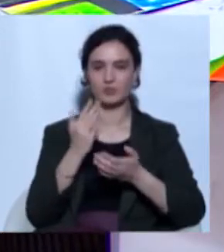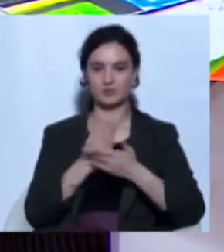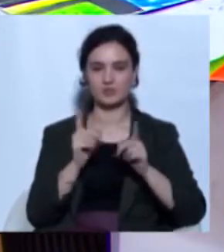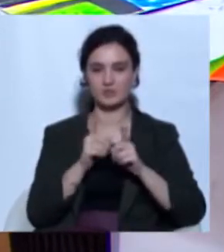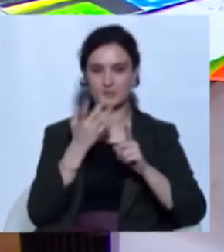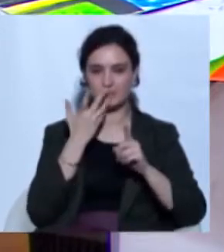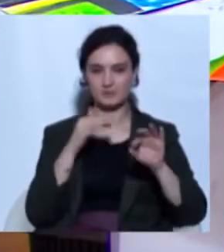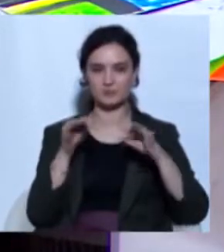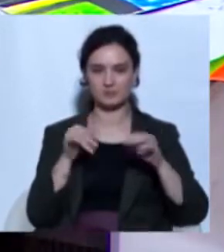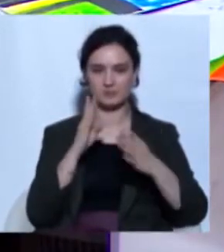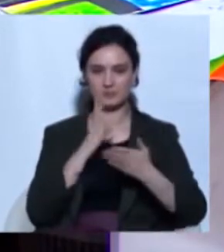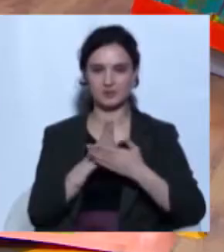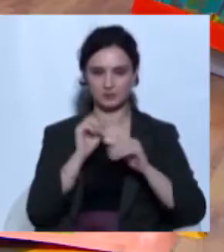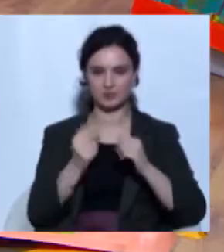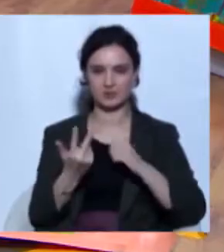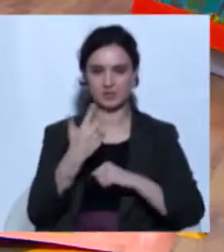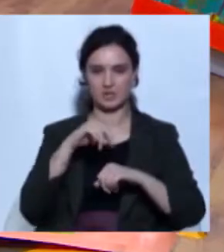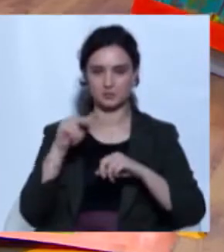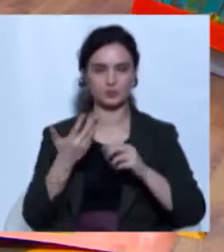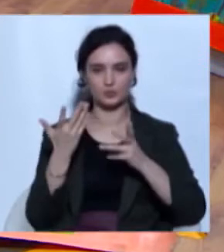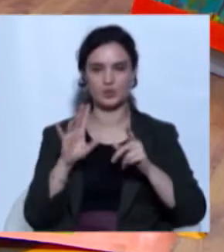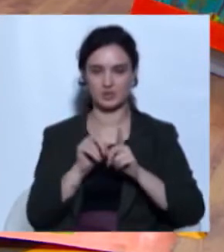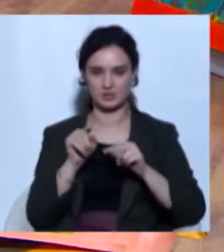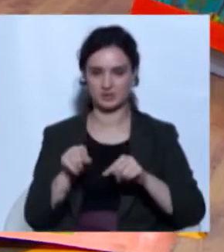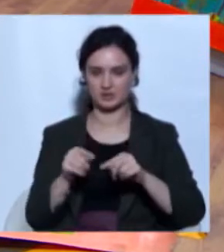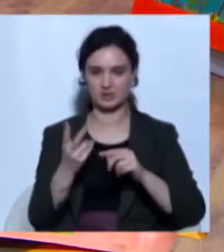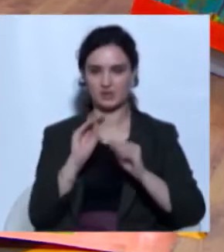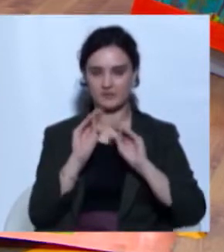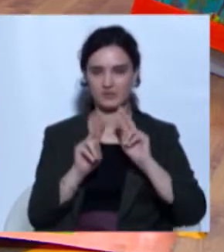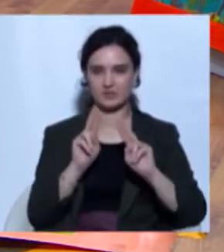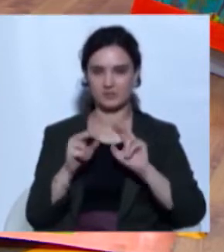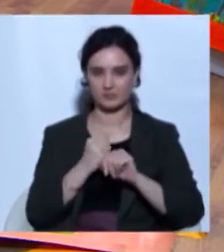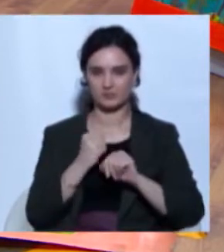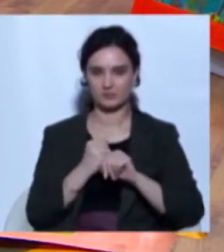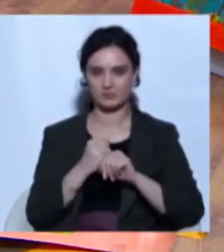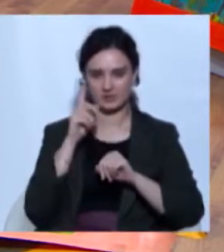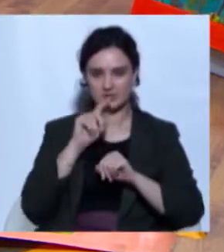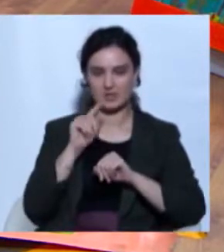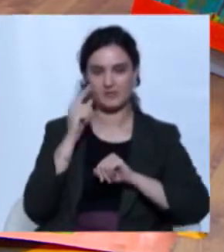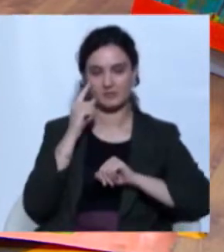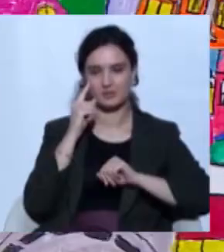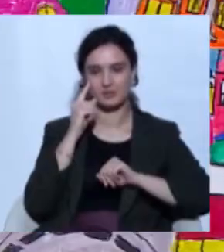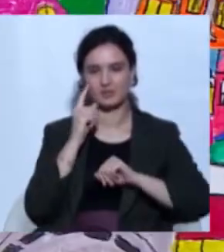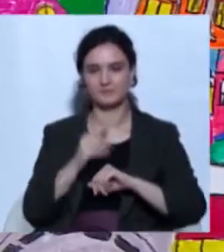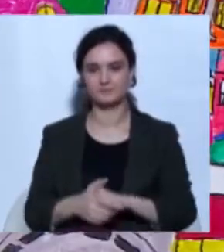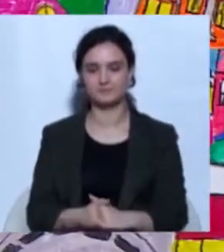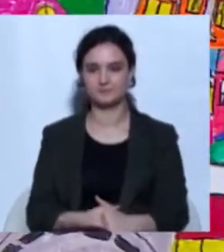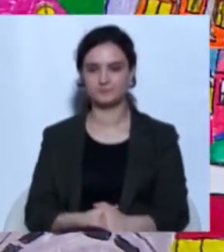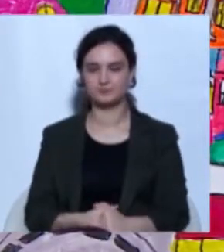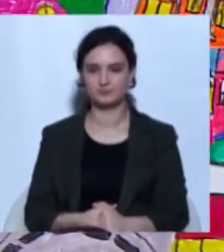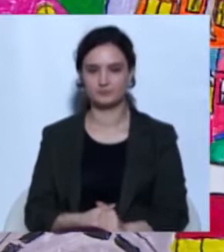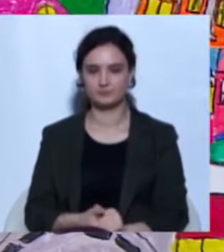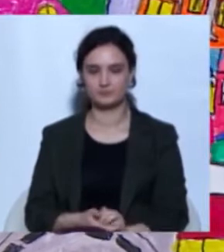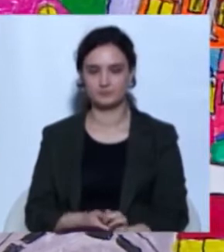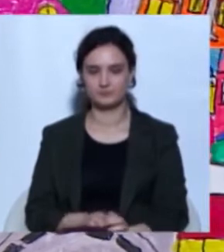ფერის ფურთლები, შეგიძლიათ პირდაპირ გამოჭრათ თუ არა ეს. ეხა დავაწებოთ. იცით რა ვიფიქრე?